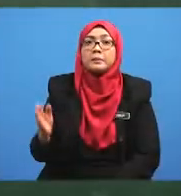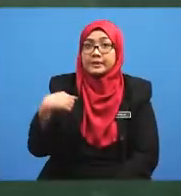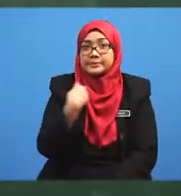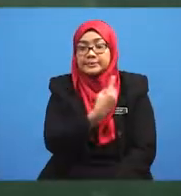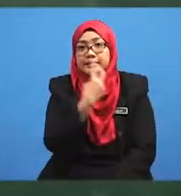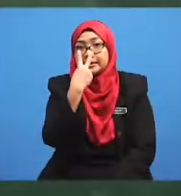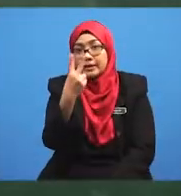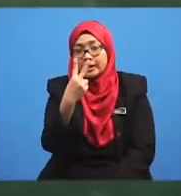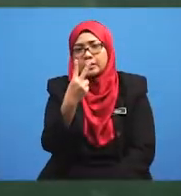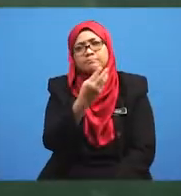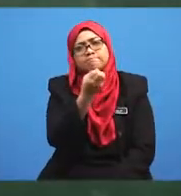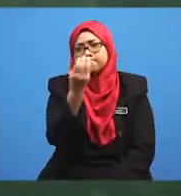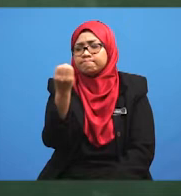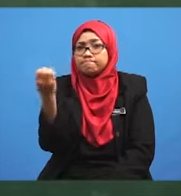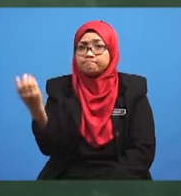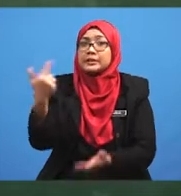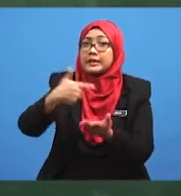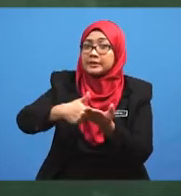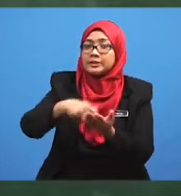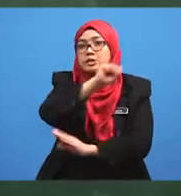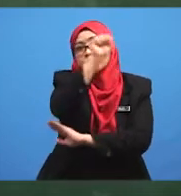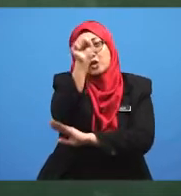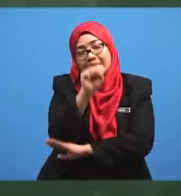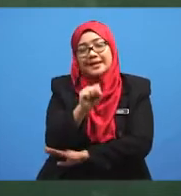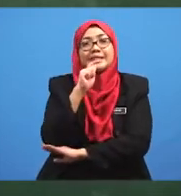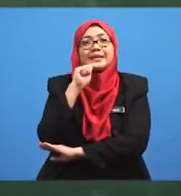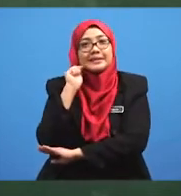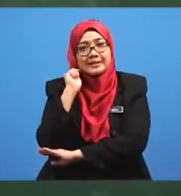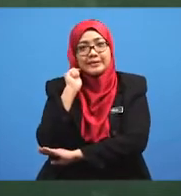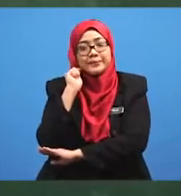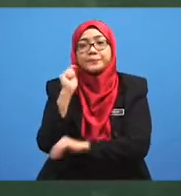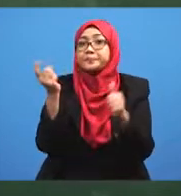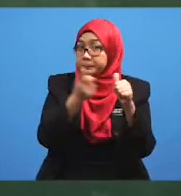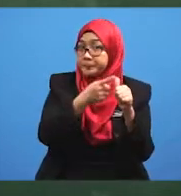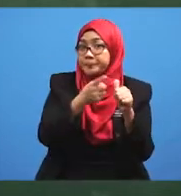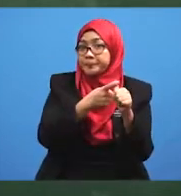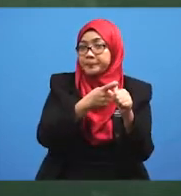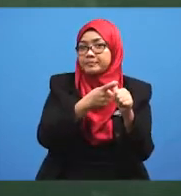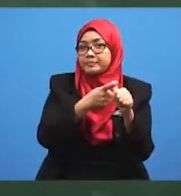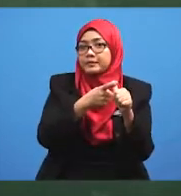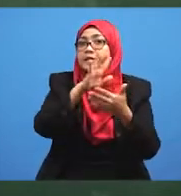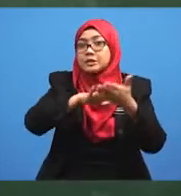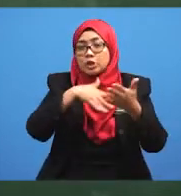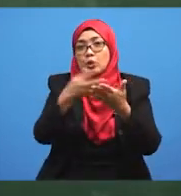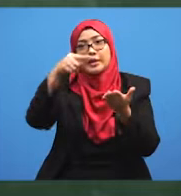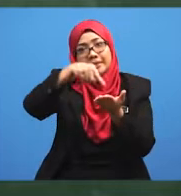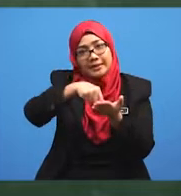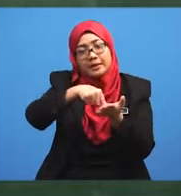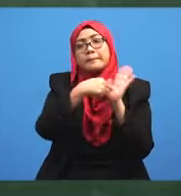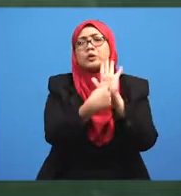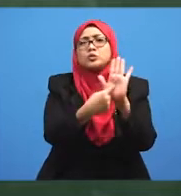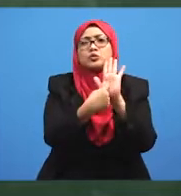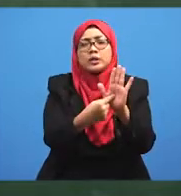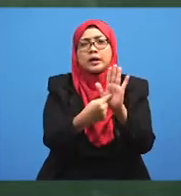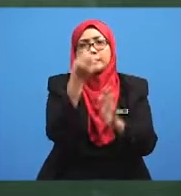Mari kita lihat beberapa contoh soalan lagi. Soalan pertama. Jadual di bawah